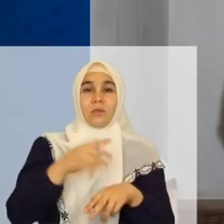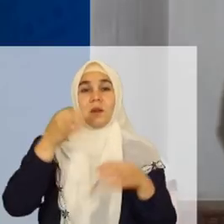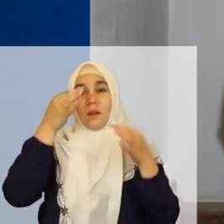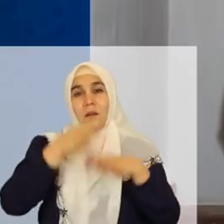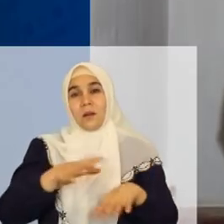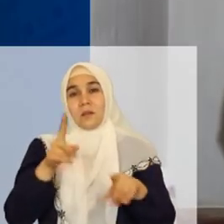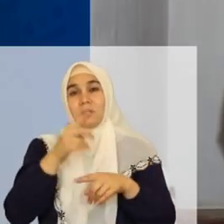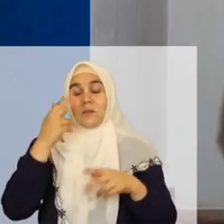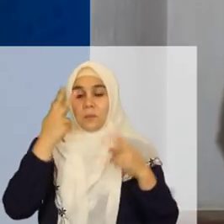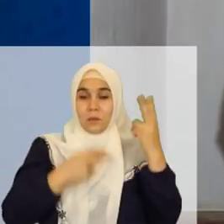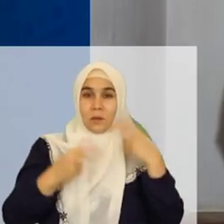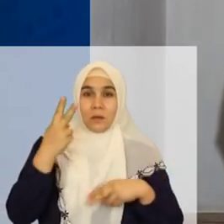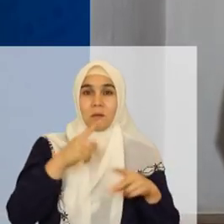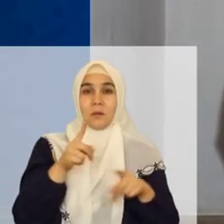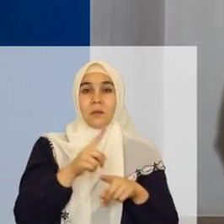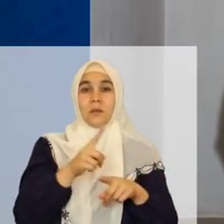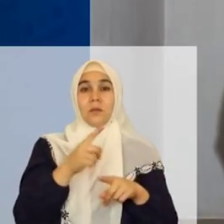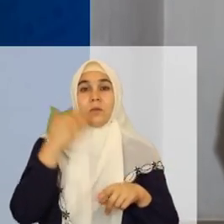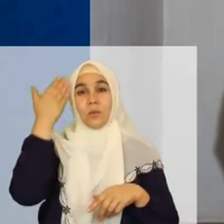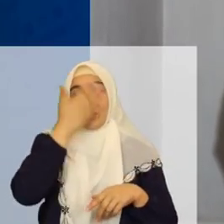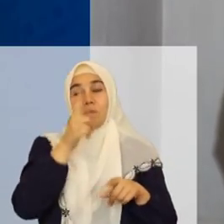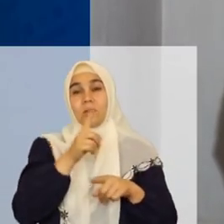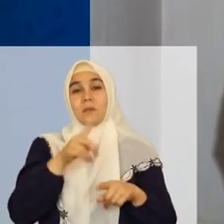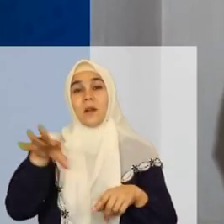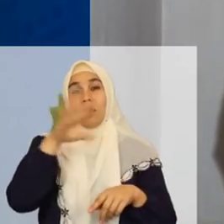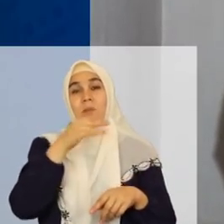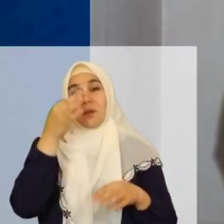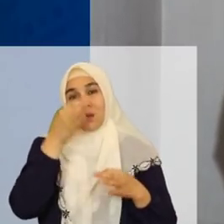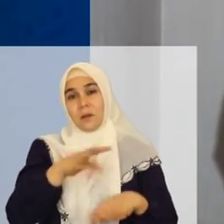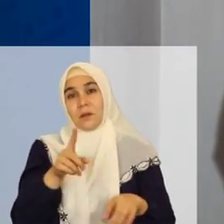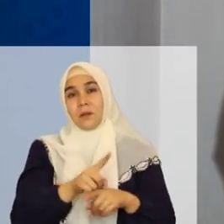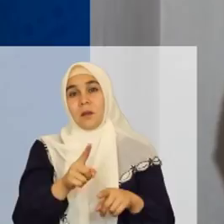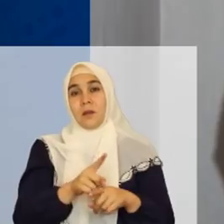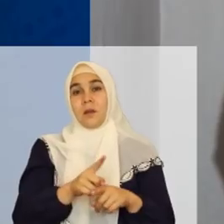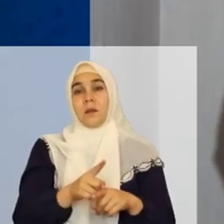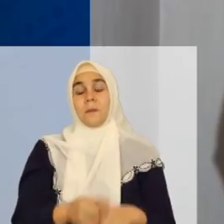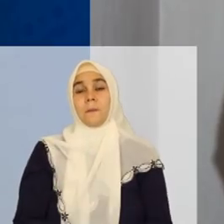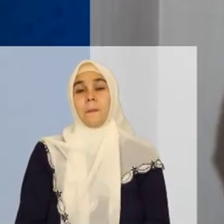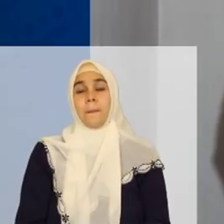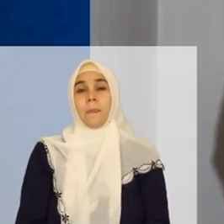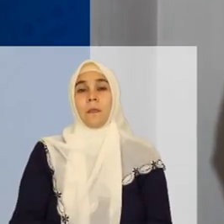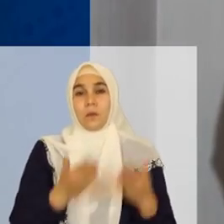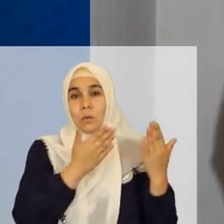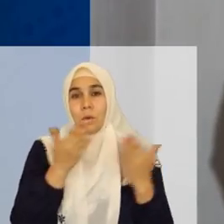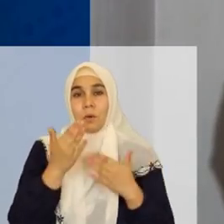tut ko'zida yosh, yoshlari yuzini yuvyapti, hamma yig'lagan xolos qiblaga qarab.